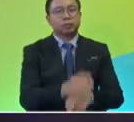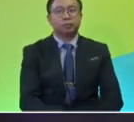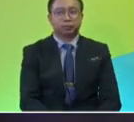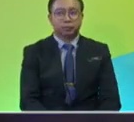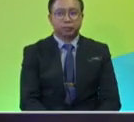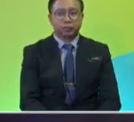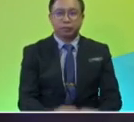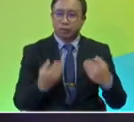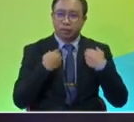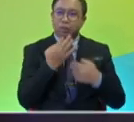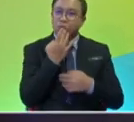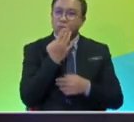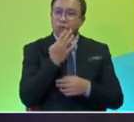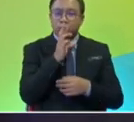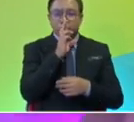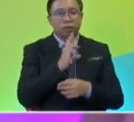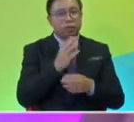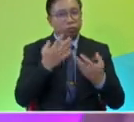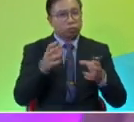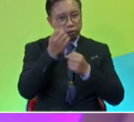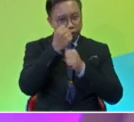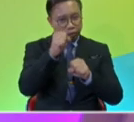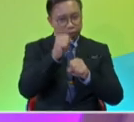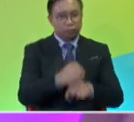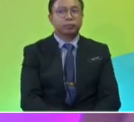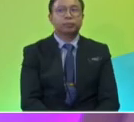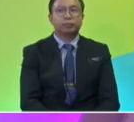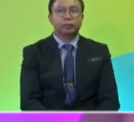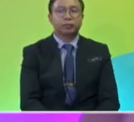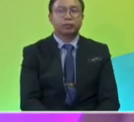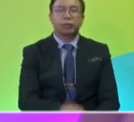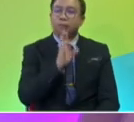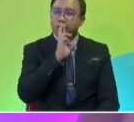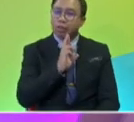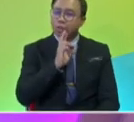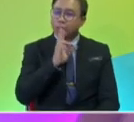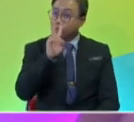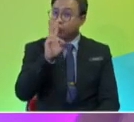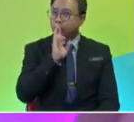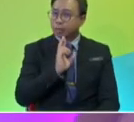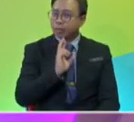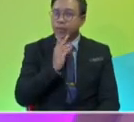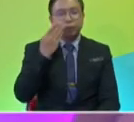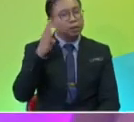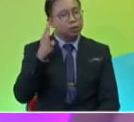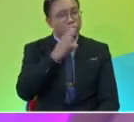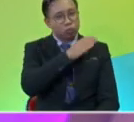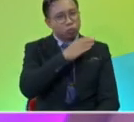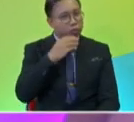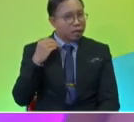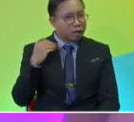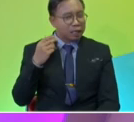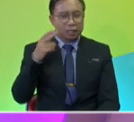Cikgu ada warna merah Cikgu dah siap dah warna merah Cikgu ada dua warna merah ada warna biru dan juga warna